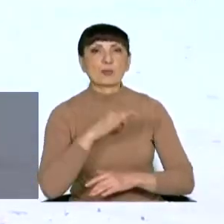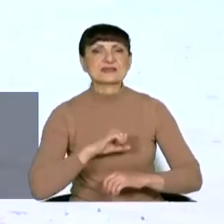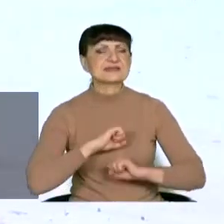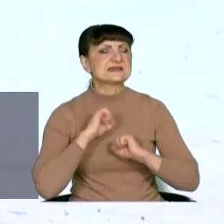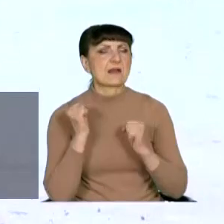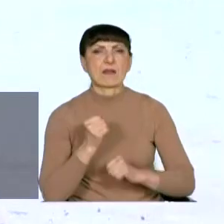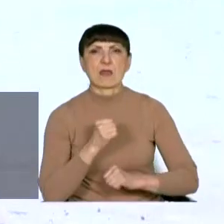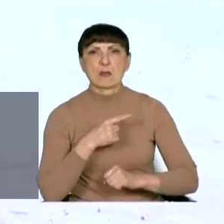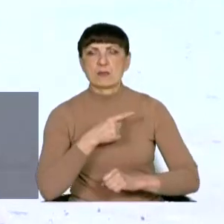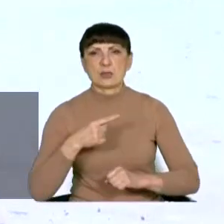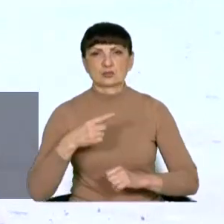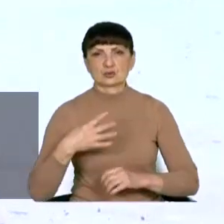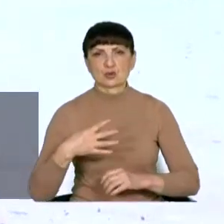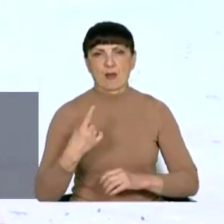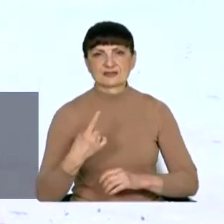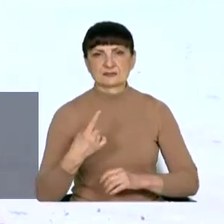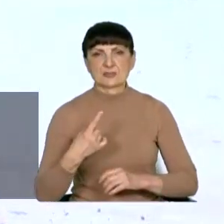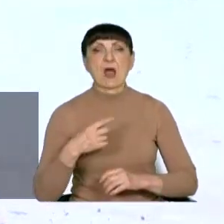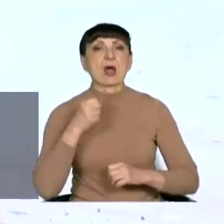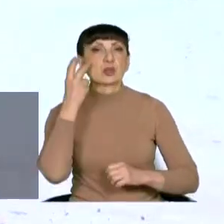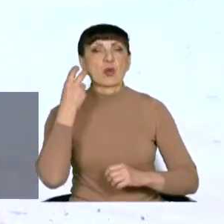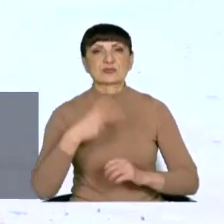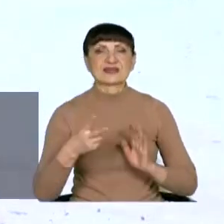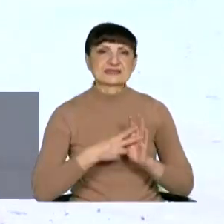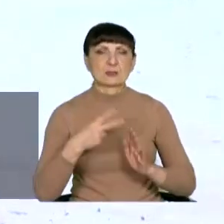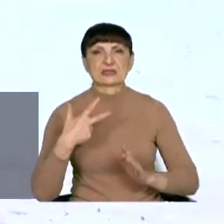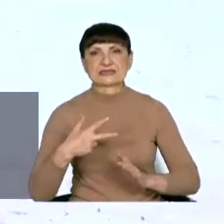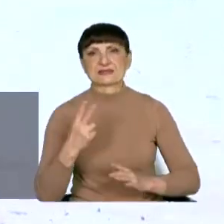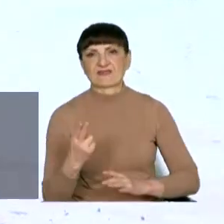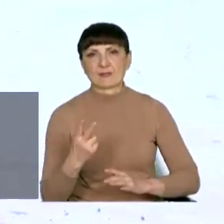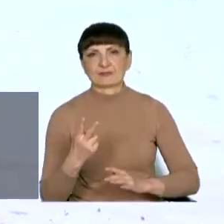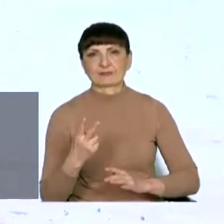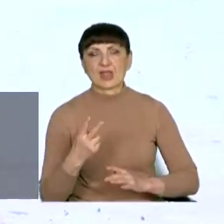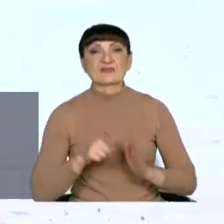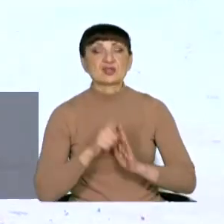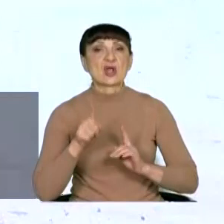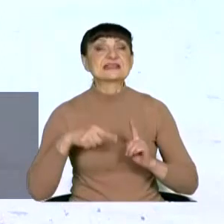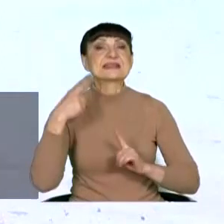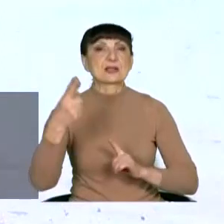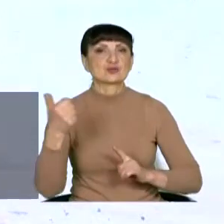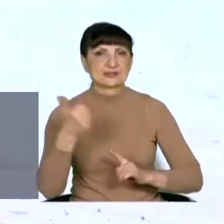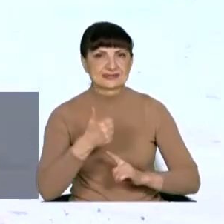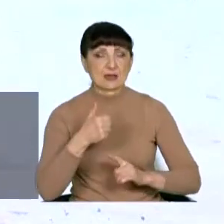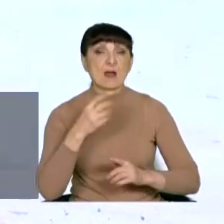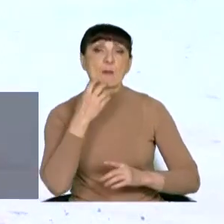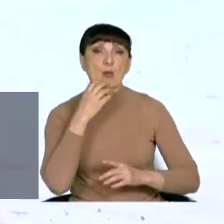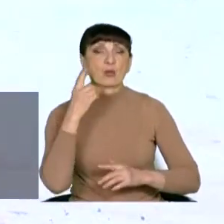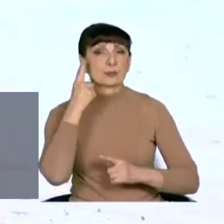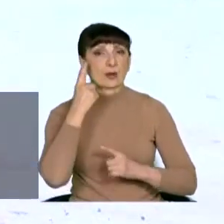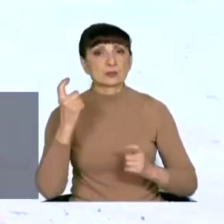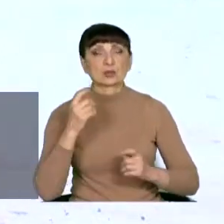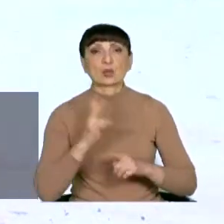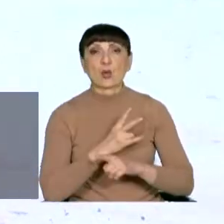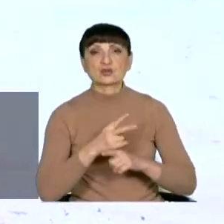мороз 41 градусов, днем 27-32 мороза. В начале второй декады прогнозируется температура воздуха